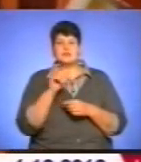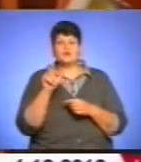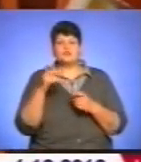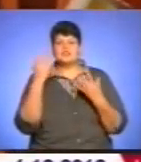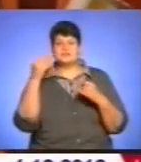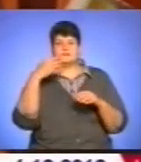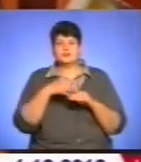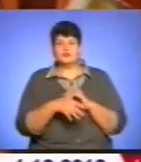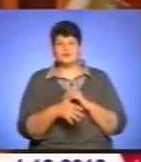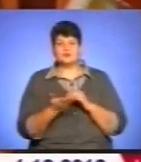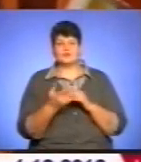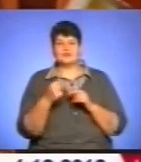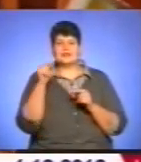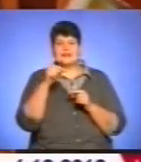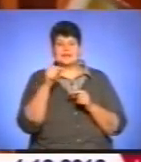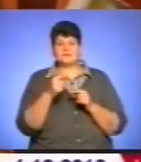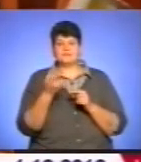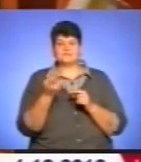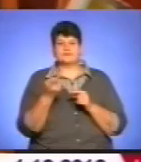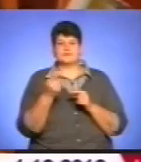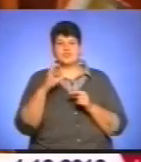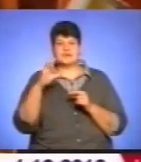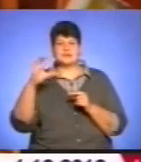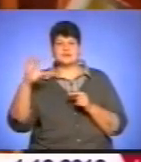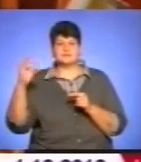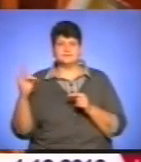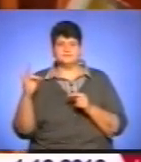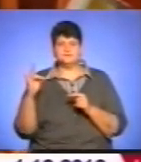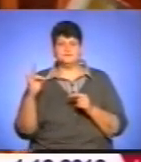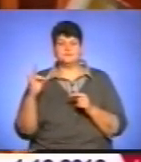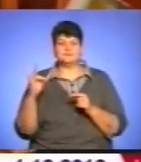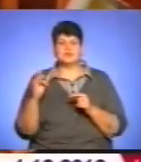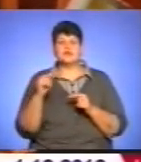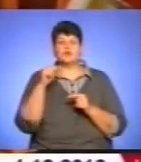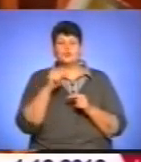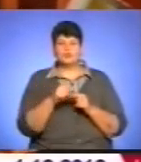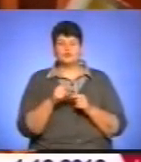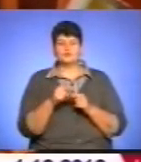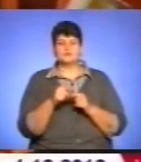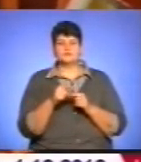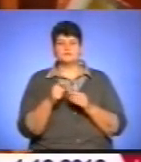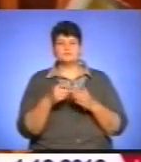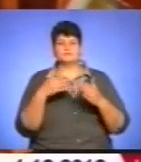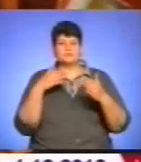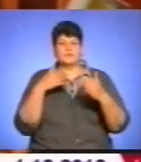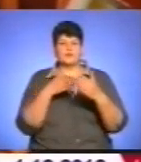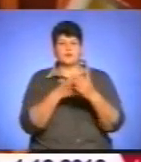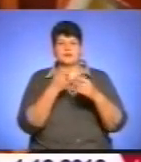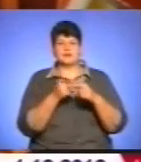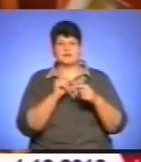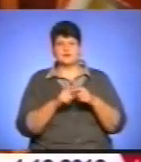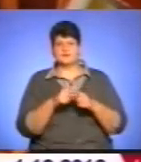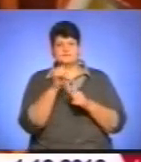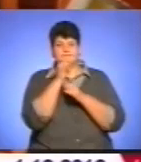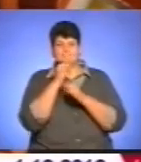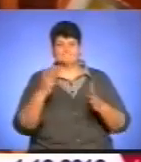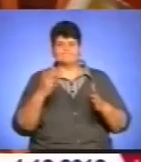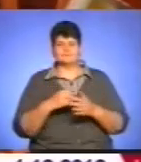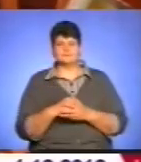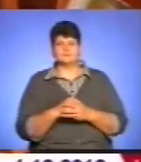є пострадянськими, вони звідти вийшли, з тої країни. І тому пробити цю брехню просто неможливо.